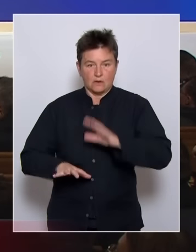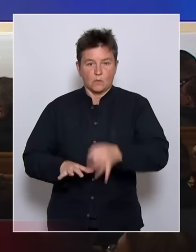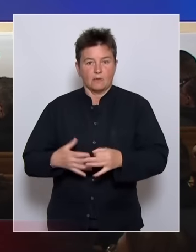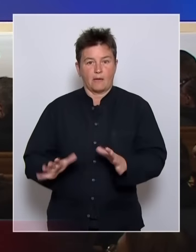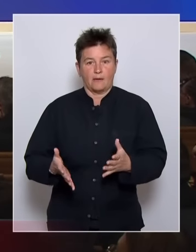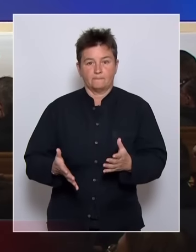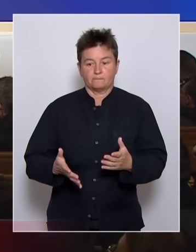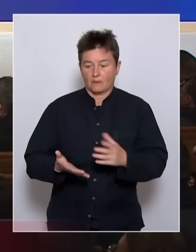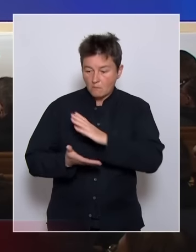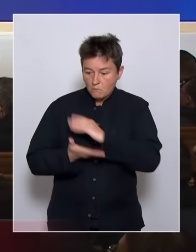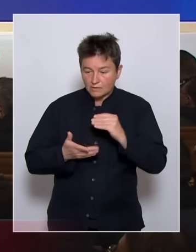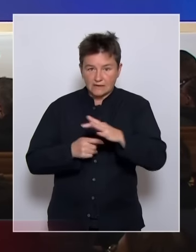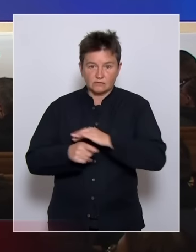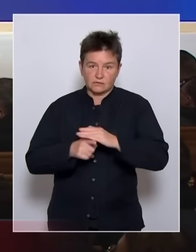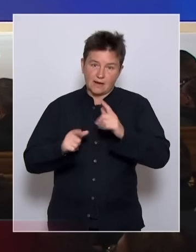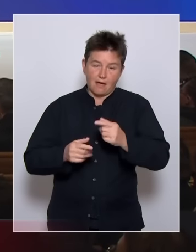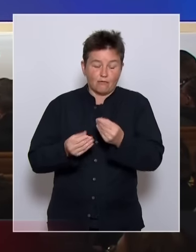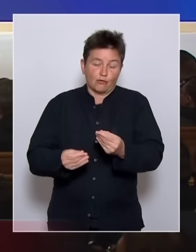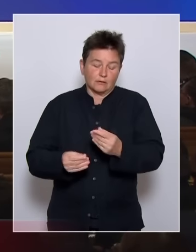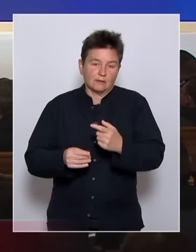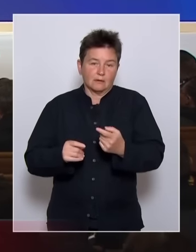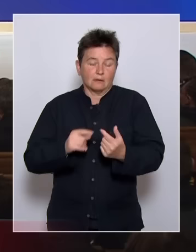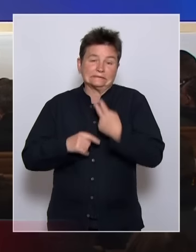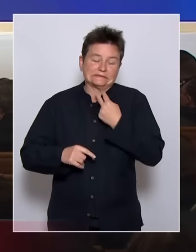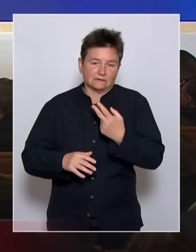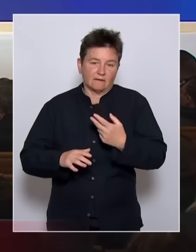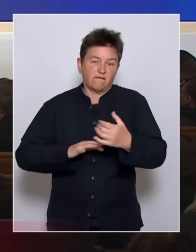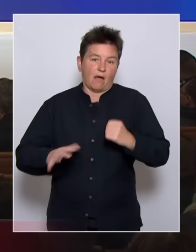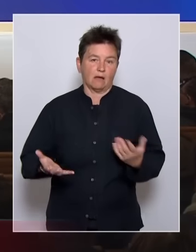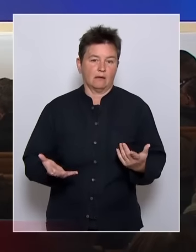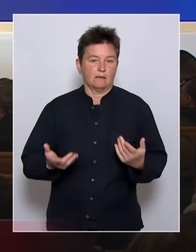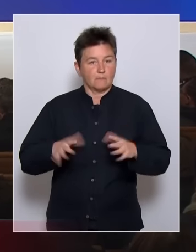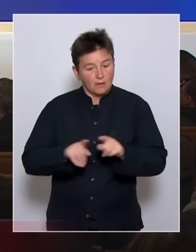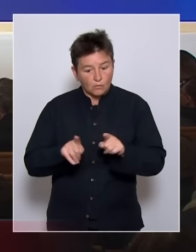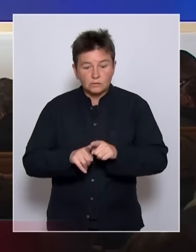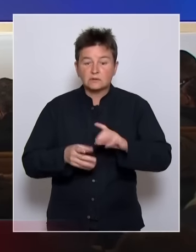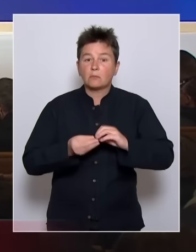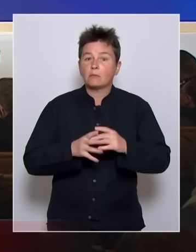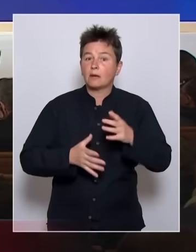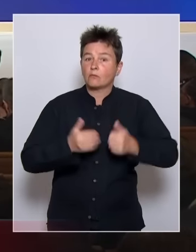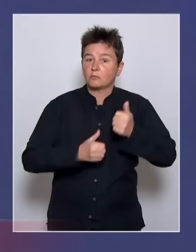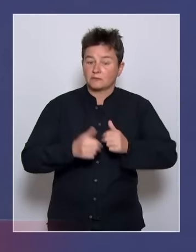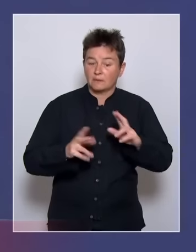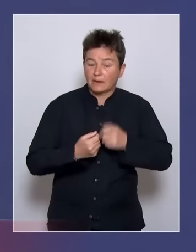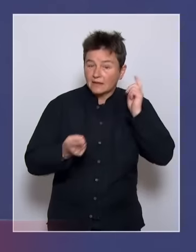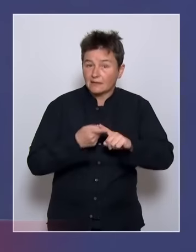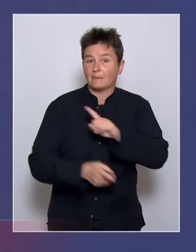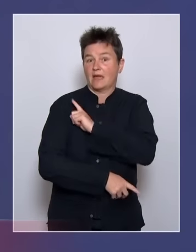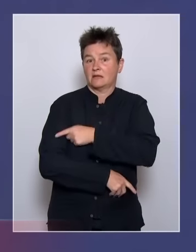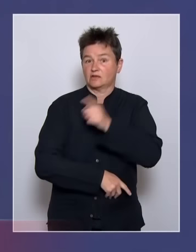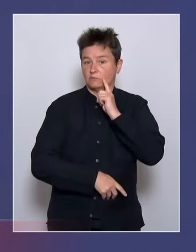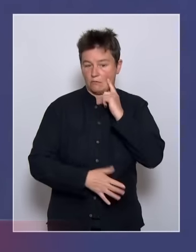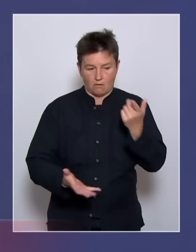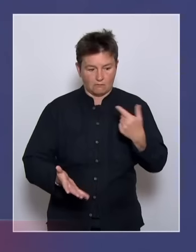compte tenu de notre modèle social, on sait qu'on a des limites sur ce point. Mais on a un problème de compétitivité pris sur l'énergie, parce qu'on a des